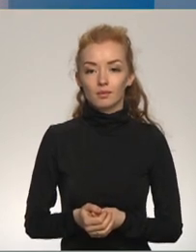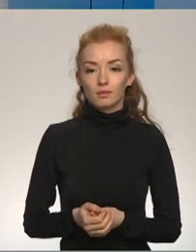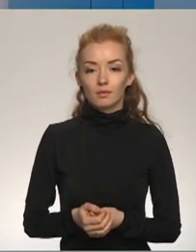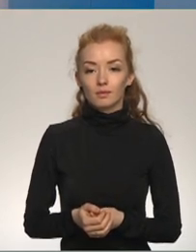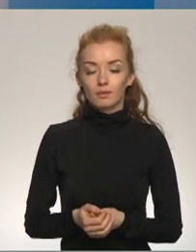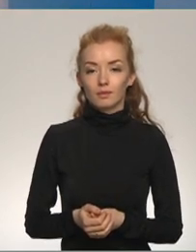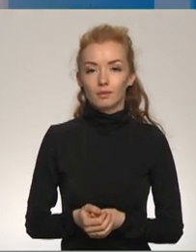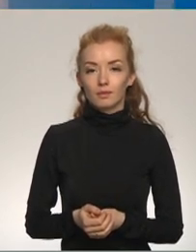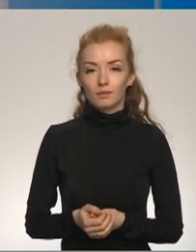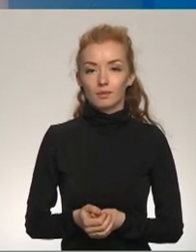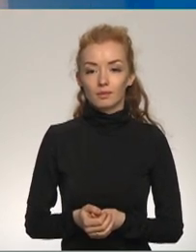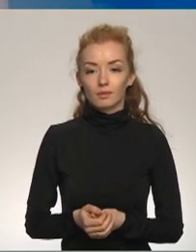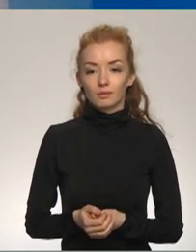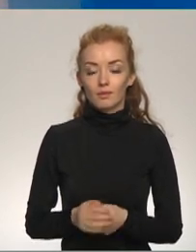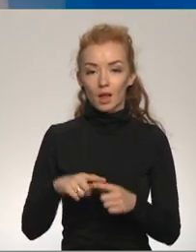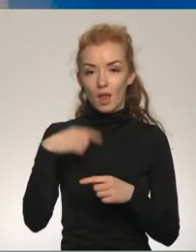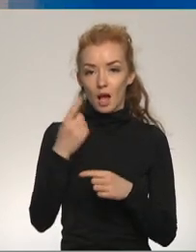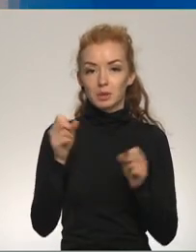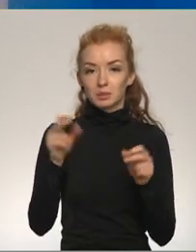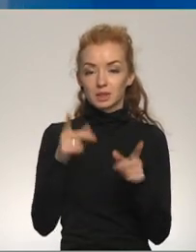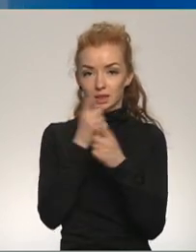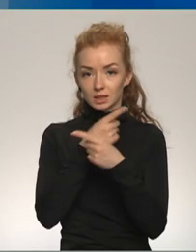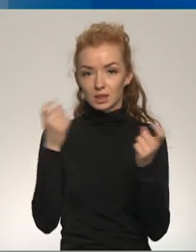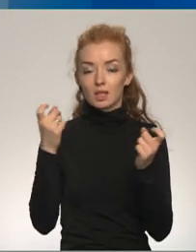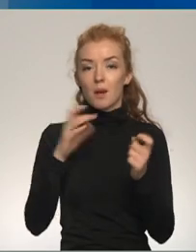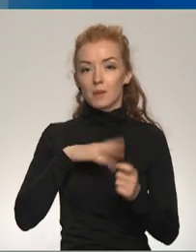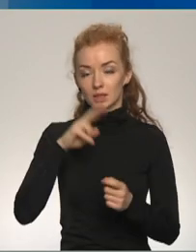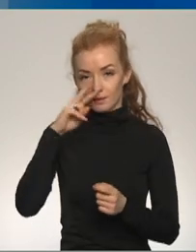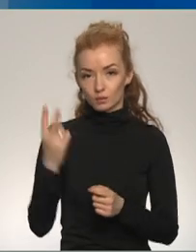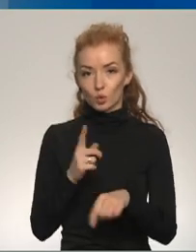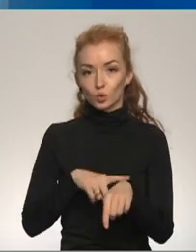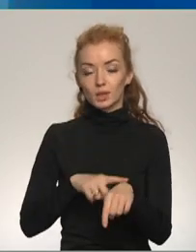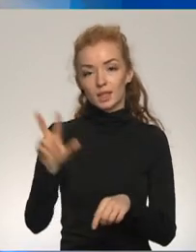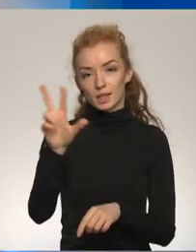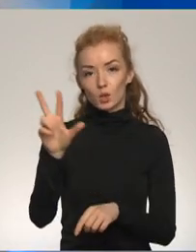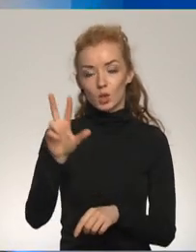saistībā ar Krievijas uzbrukumu Ukrainai. Un nākamais ziņu izlaidums jau pēc nepilnām divām stundām pulksten trijos.